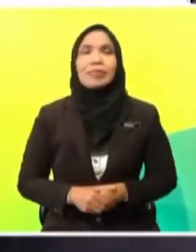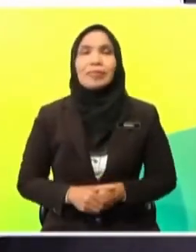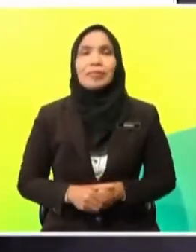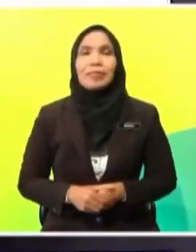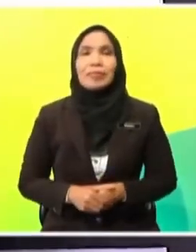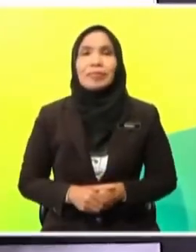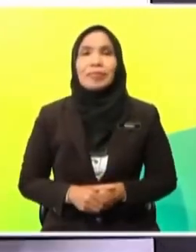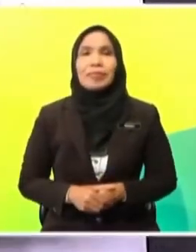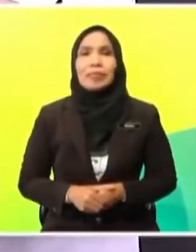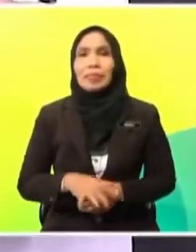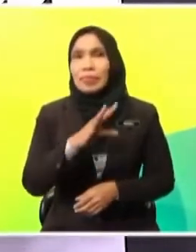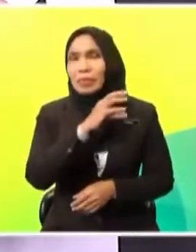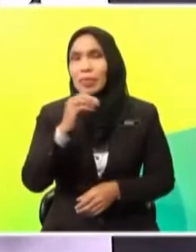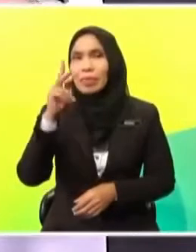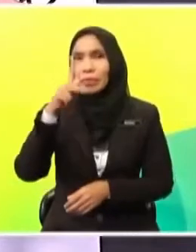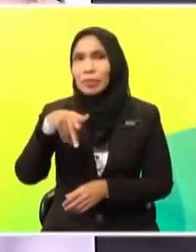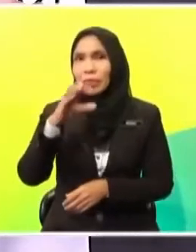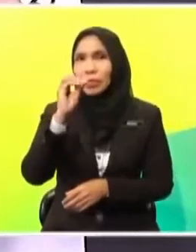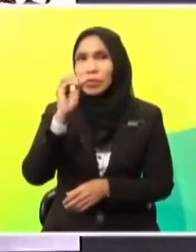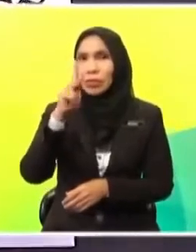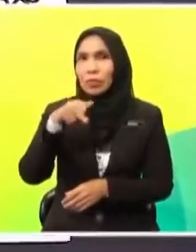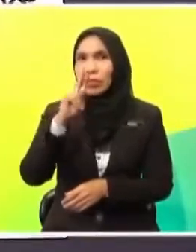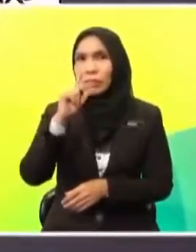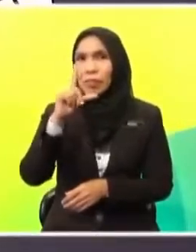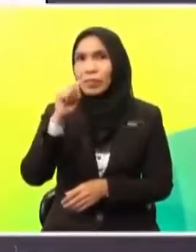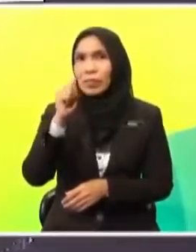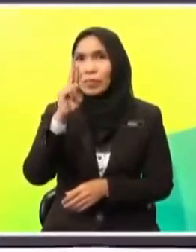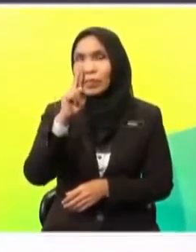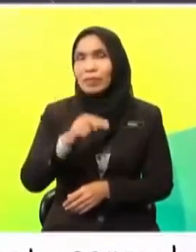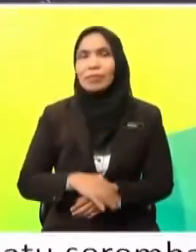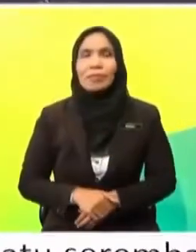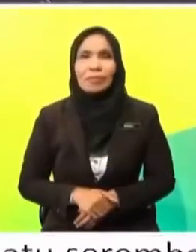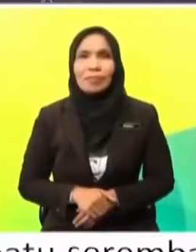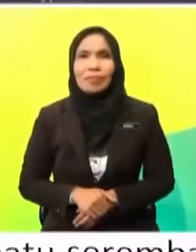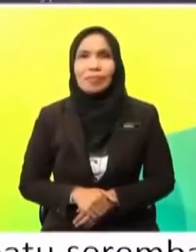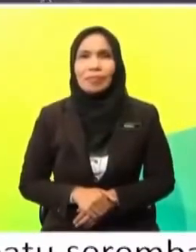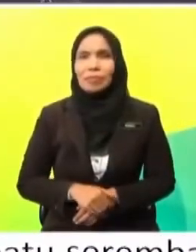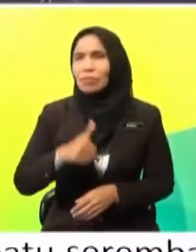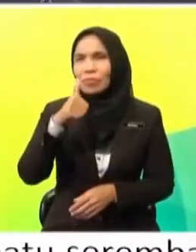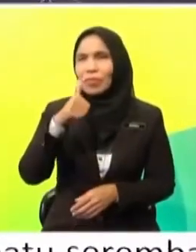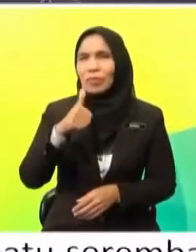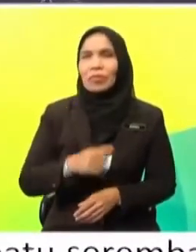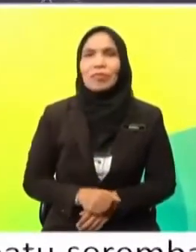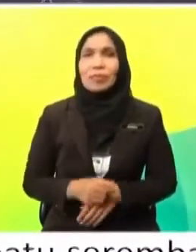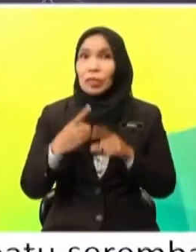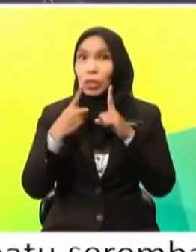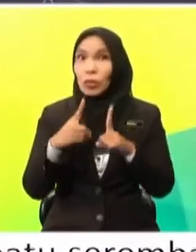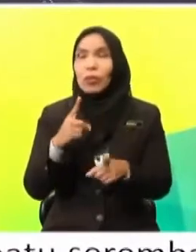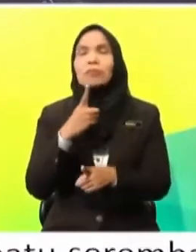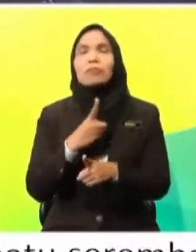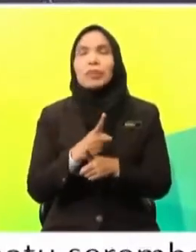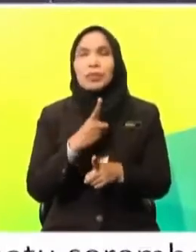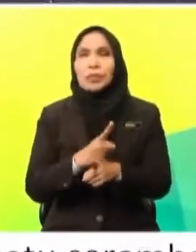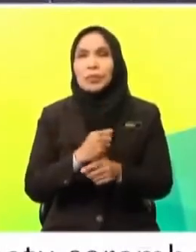pop youre betul kecik2 yasiba dampaknya kayu jawab dengan betul dan tepat